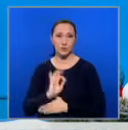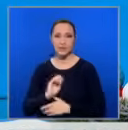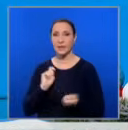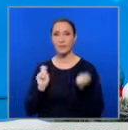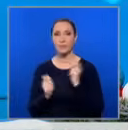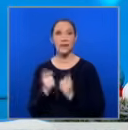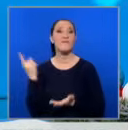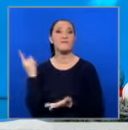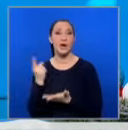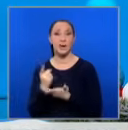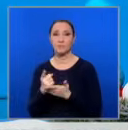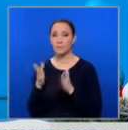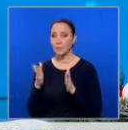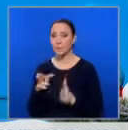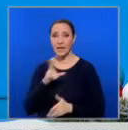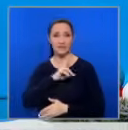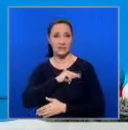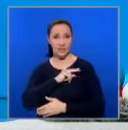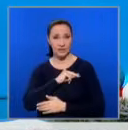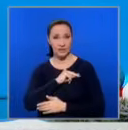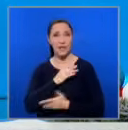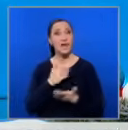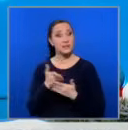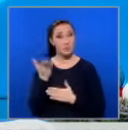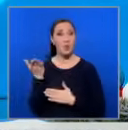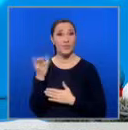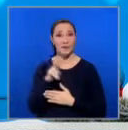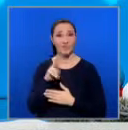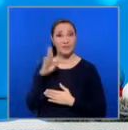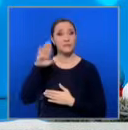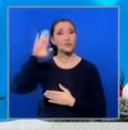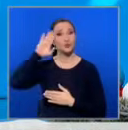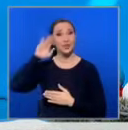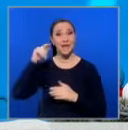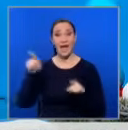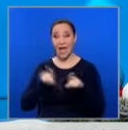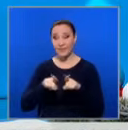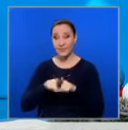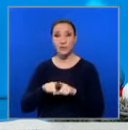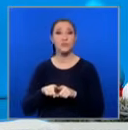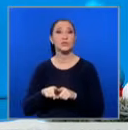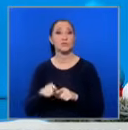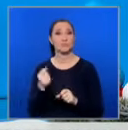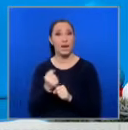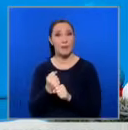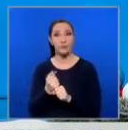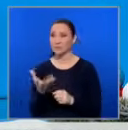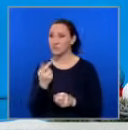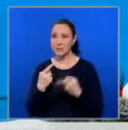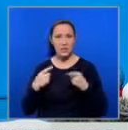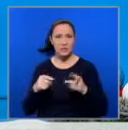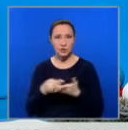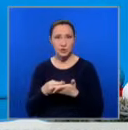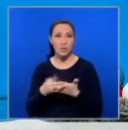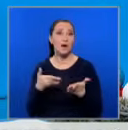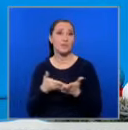и промяна в наредбата за определяне на възнагражденията. Според тях, двама служители на една и съща позиция взимат различна заплата, причината